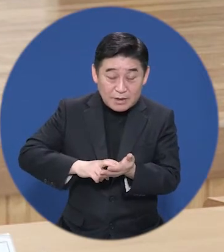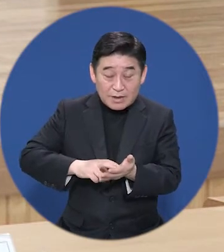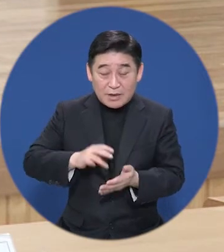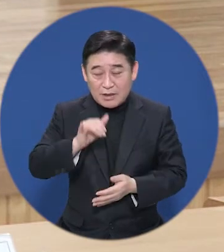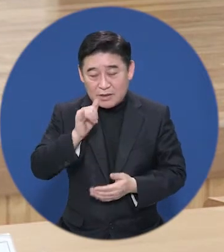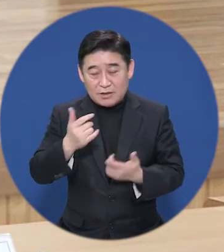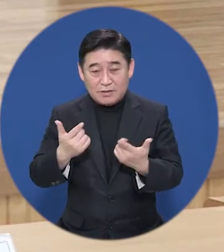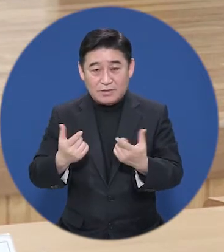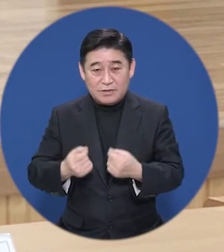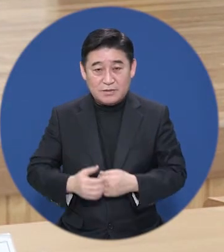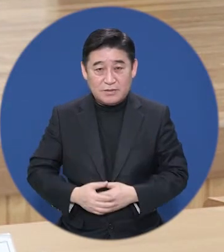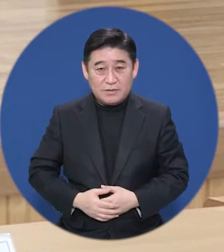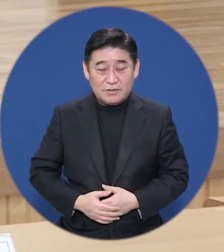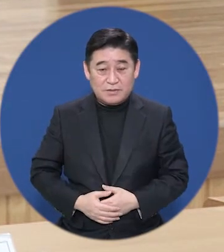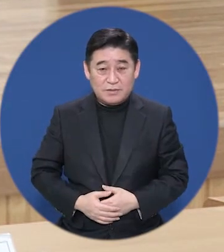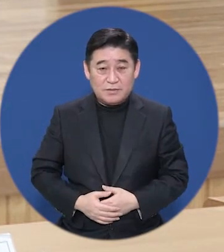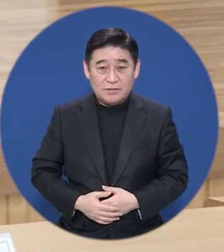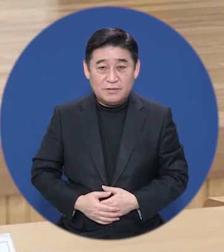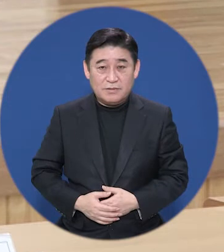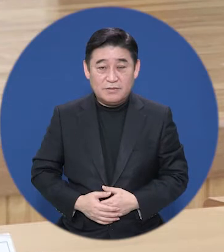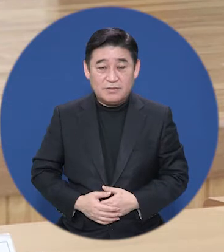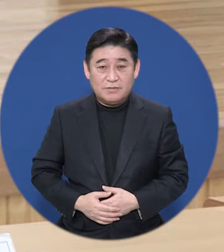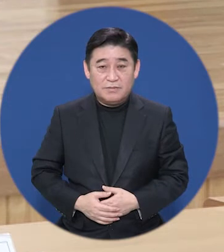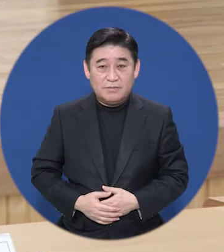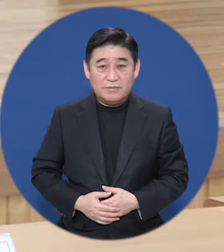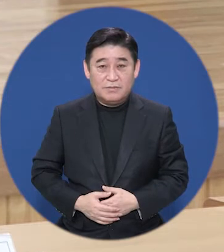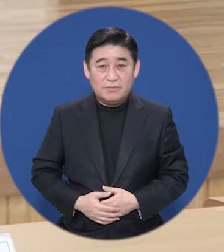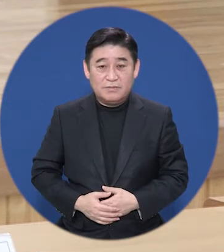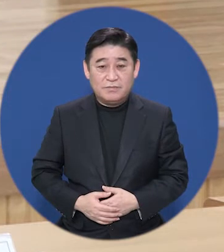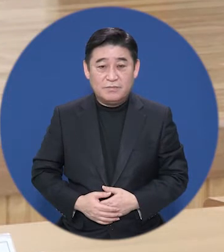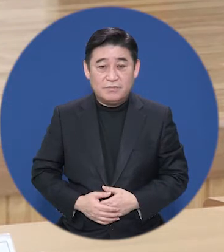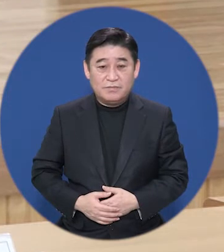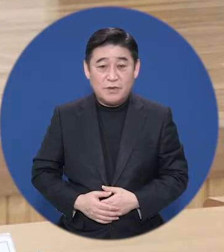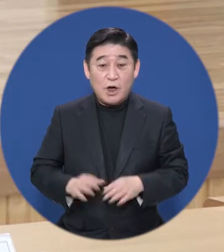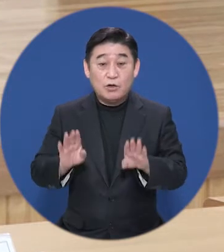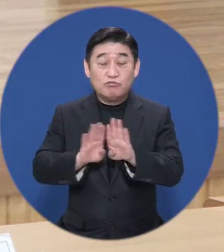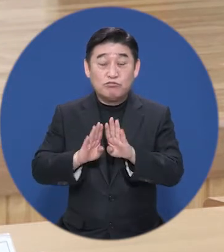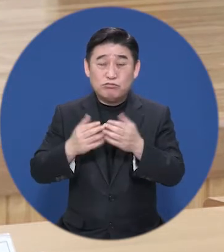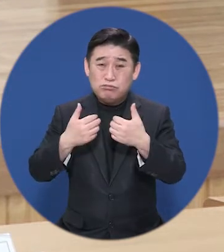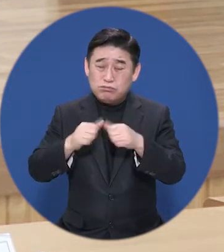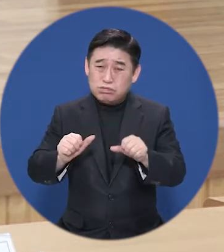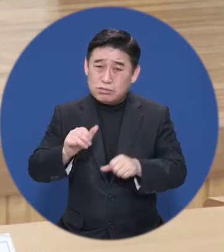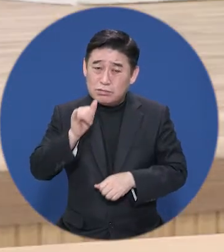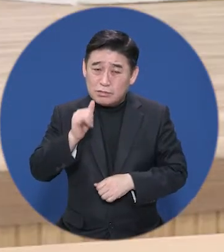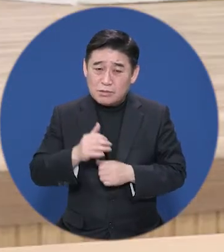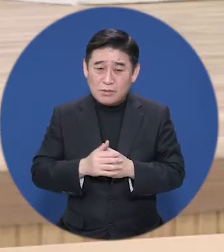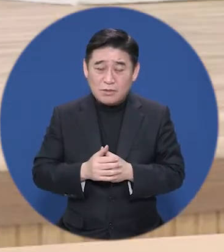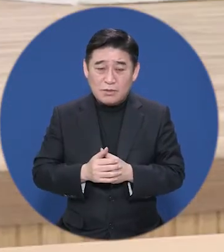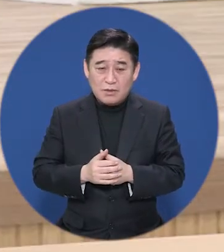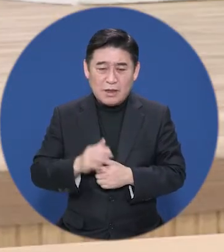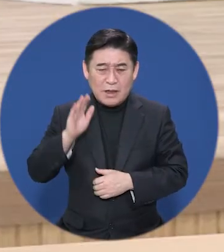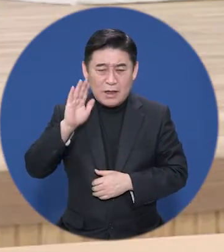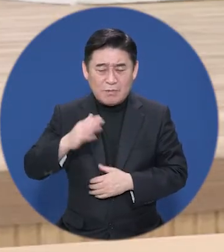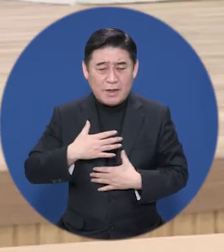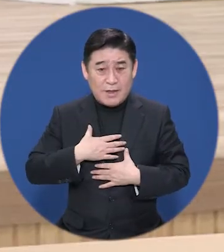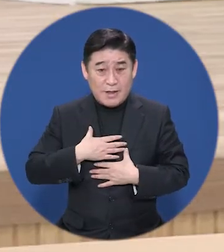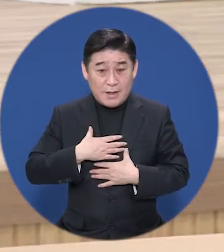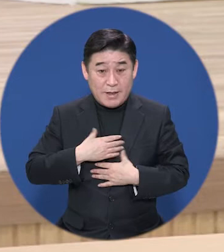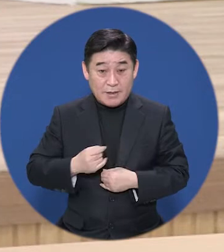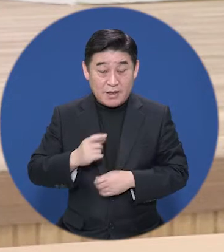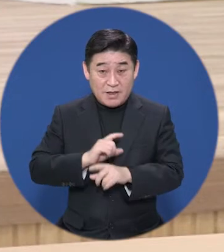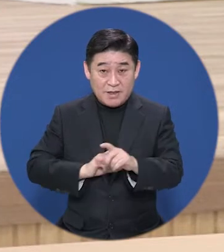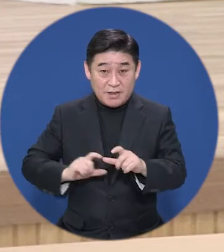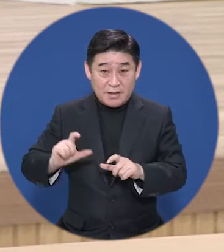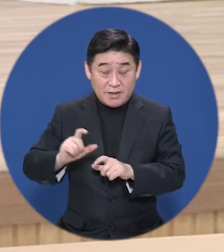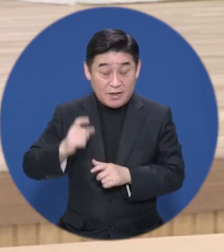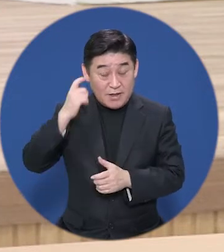말씀했듯이 차량에 뭐 떨림이 있었다든지 출입문 고장 사고도 있었고 앞으로도 더